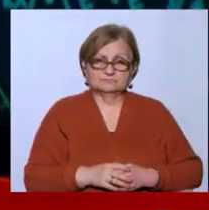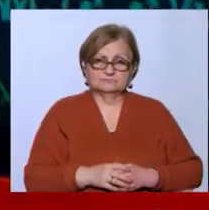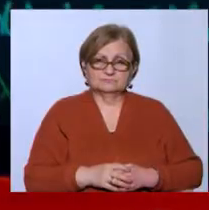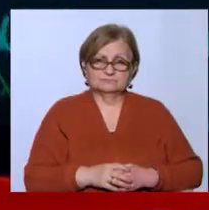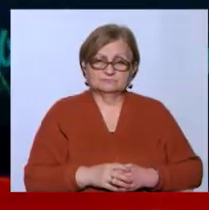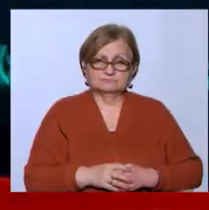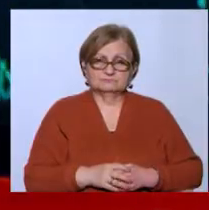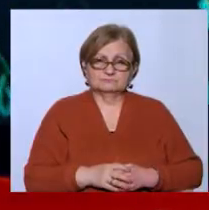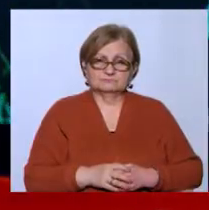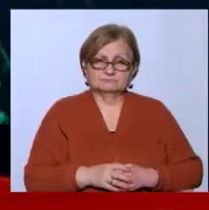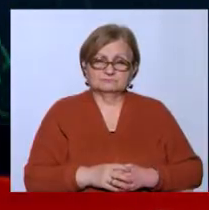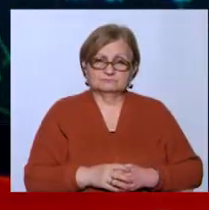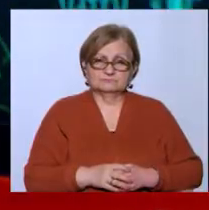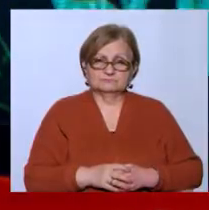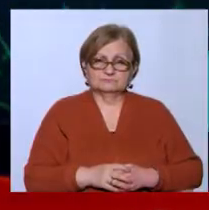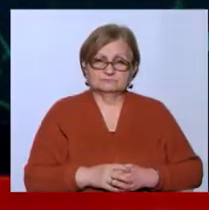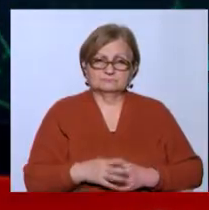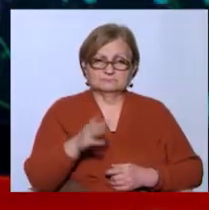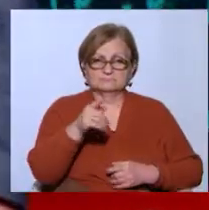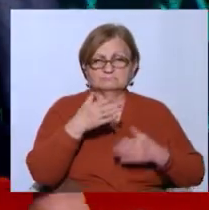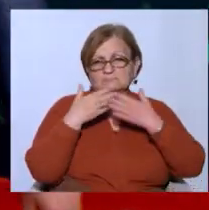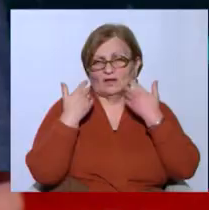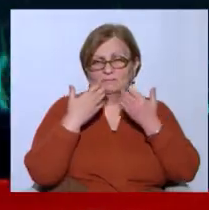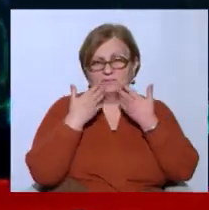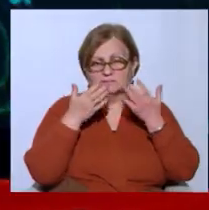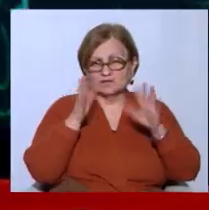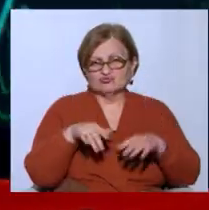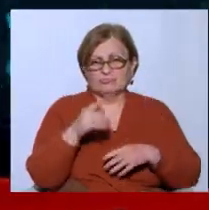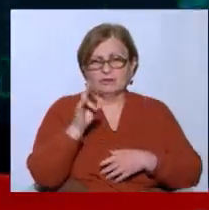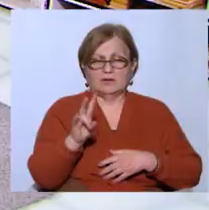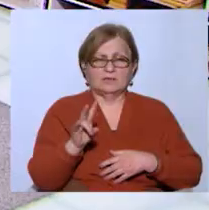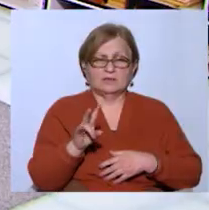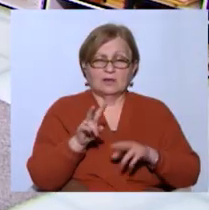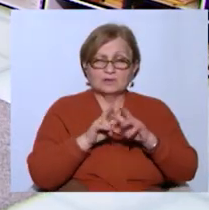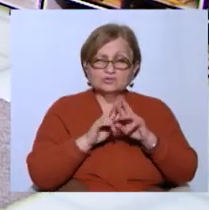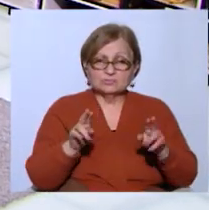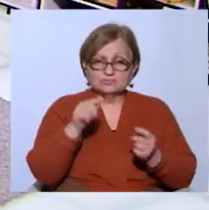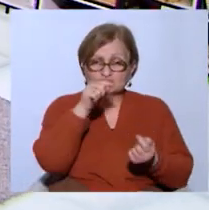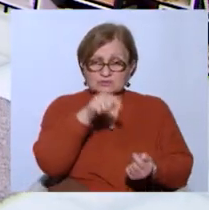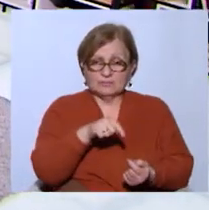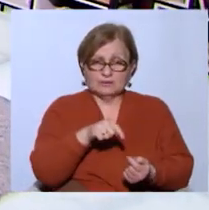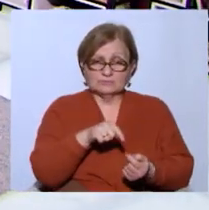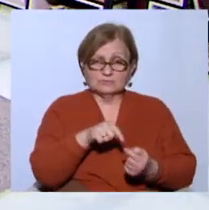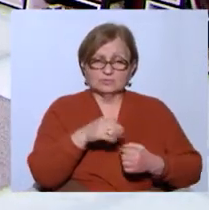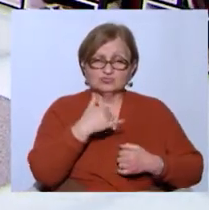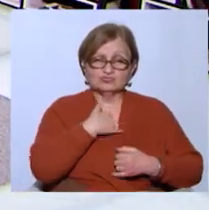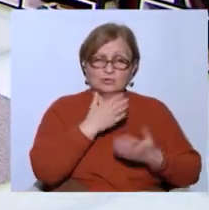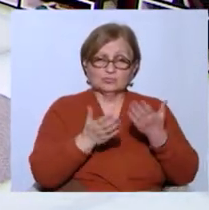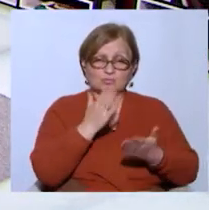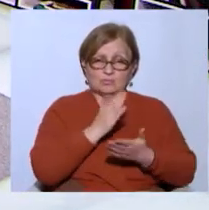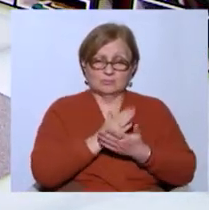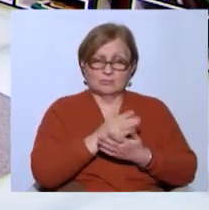ეს ყველაფერი გამარტივდება და დარჩება n-ი. შესაბამისად, ჩვენ თუ გვაქვს